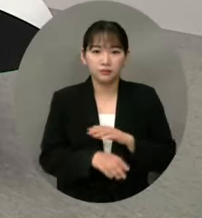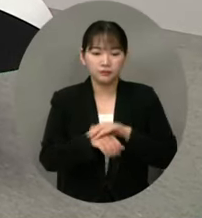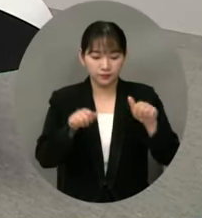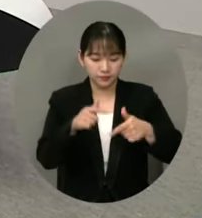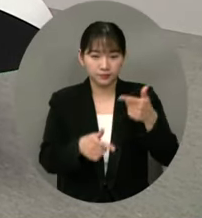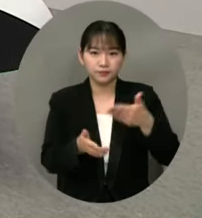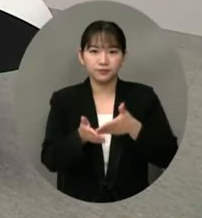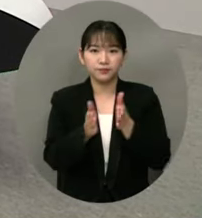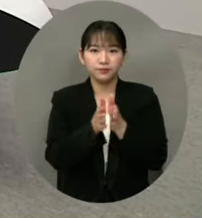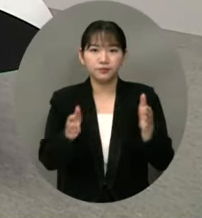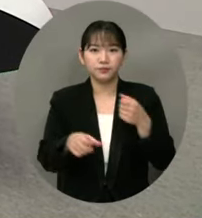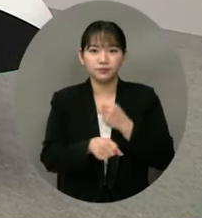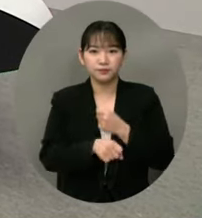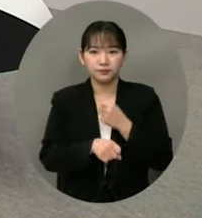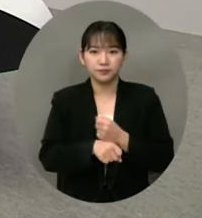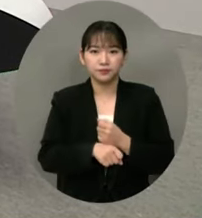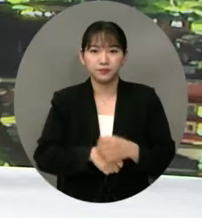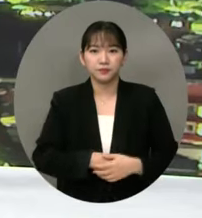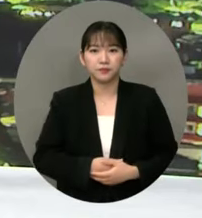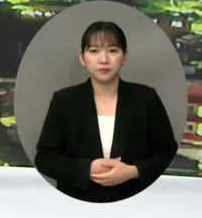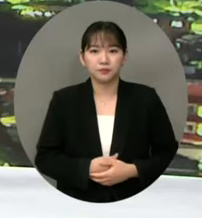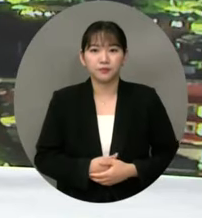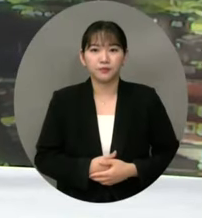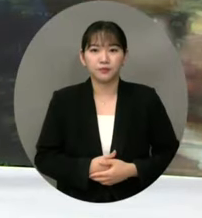여러분 안녕하십니까. 목포 MBC 뉴스데스크입니다.